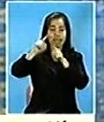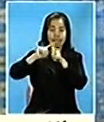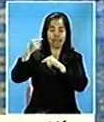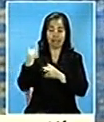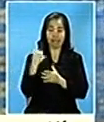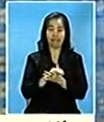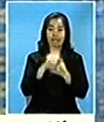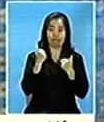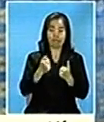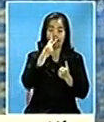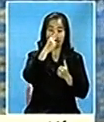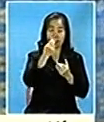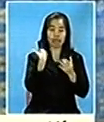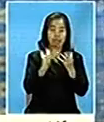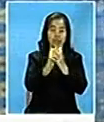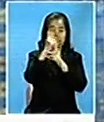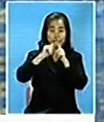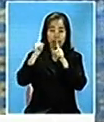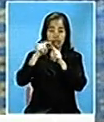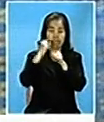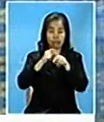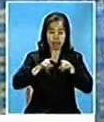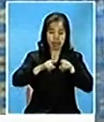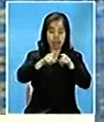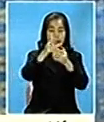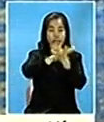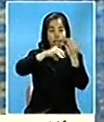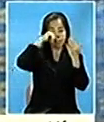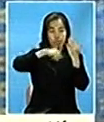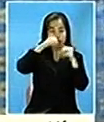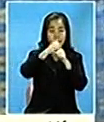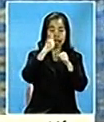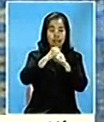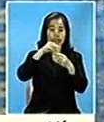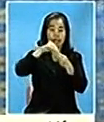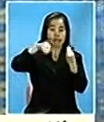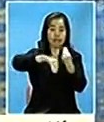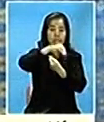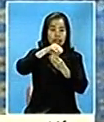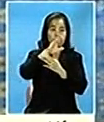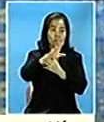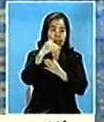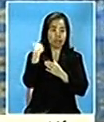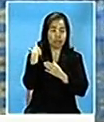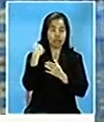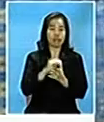พราะฉะนั้นกฎหมายสิ่งแวดล้อมจะต้องคู่กับอนาคตประเทศไทยบนเส้นทางสีเขียวเป็นมิตรกับสิ่ง